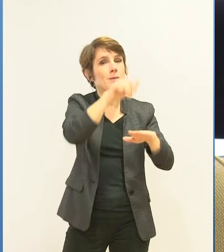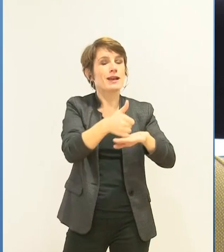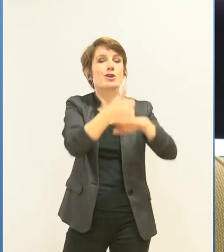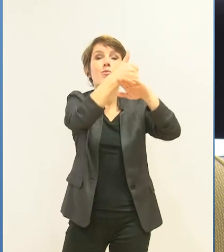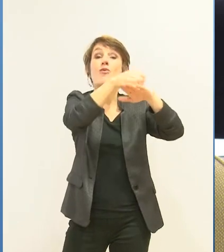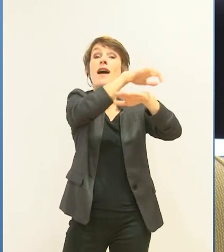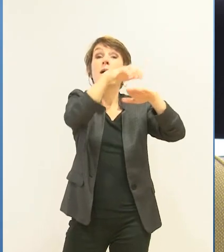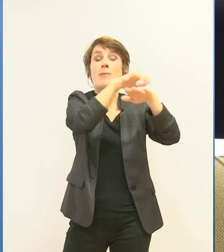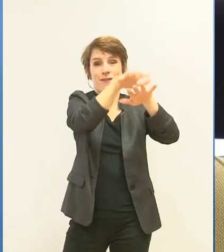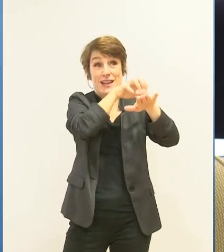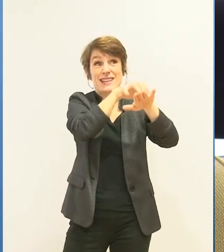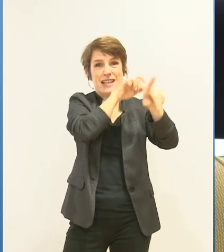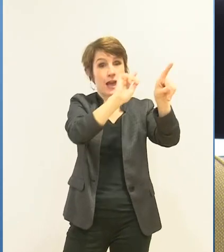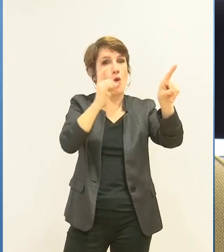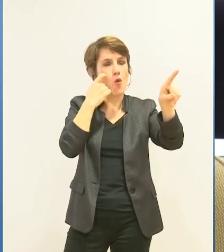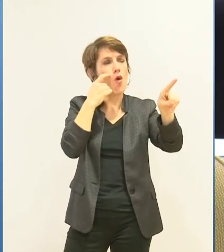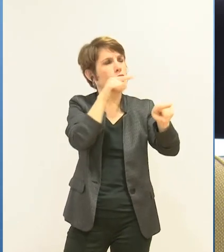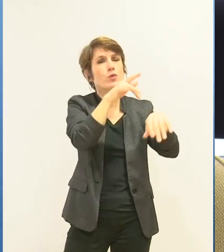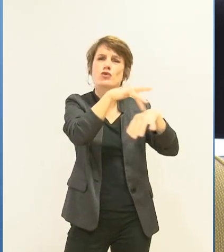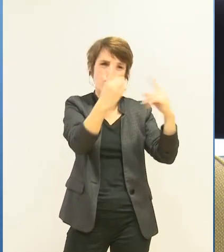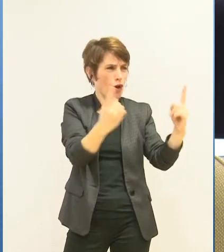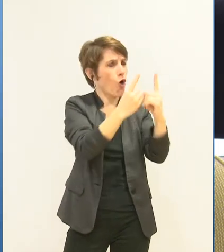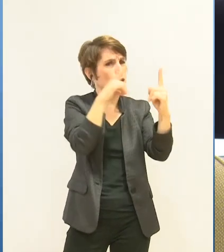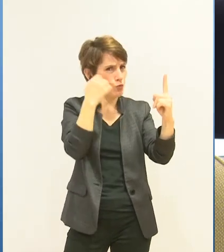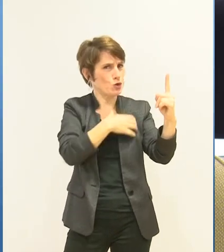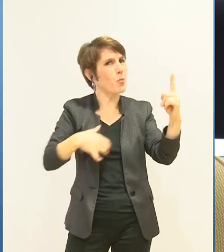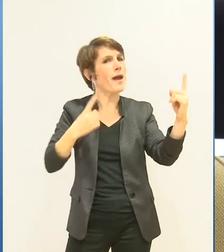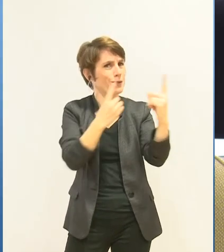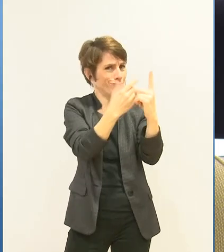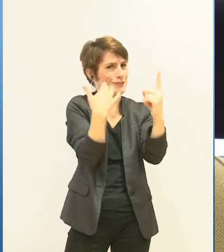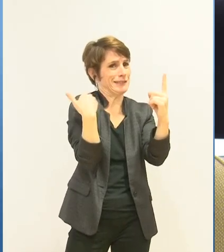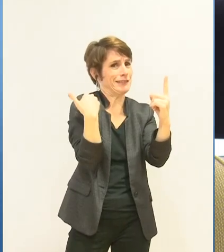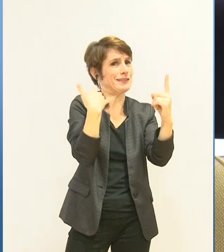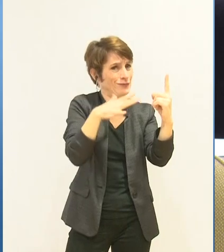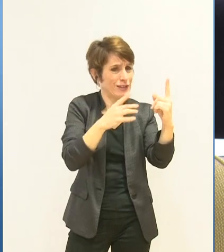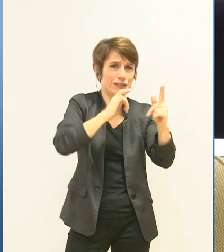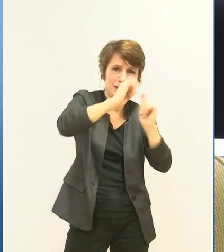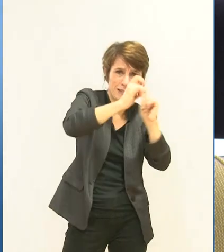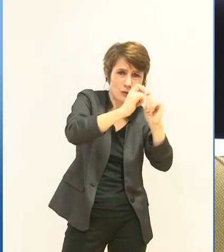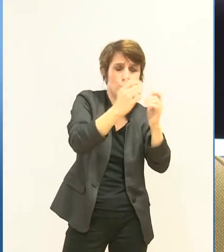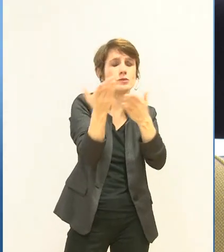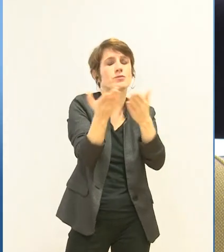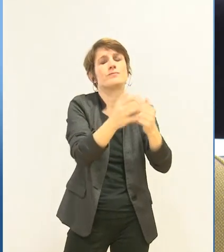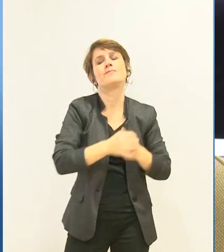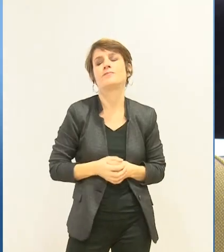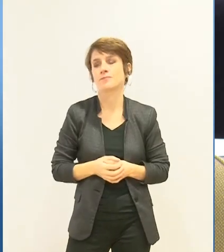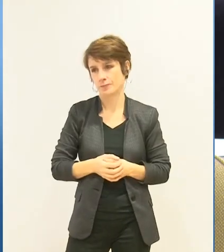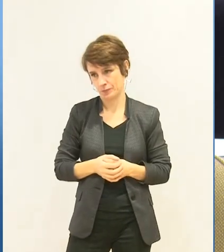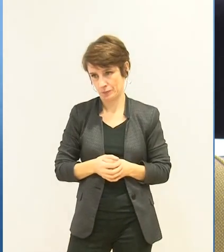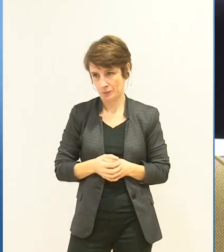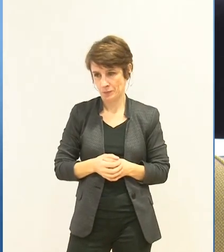il vous a rencontré monsieur le maire pour vous l'évoquez avec vous ainsi qu'avec les représentants des riverains